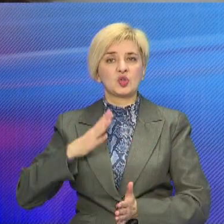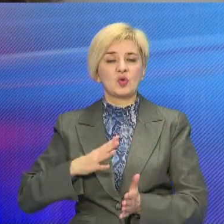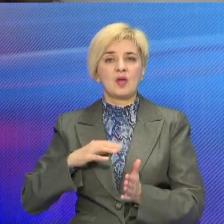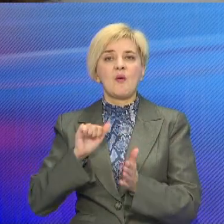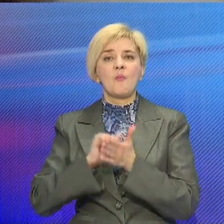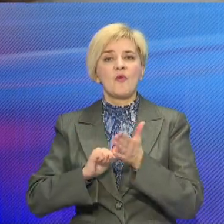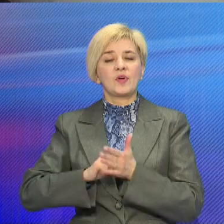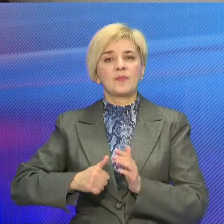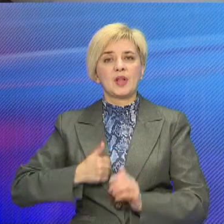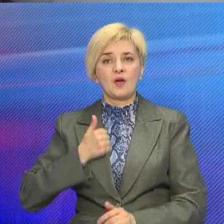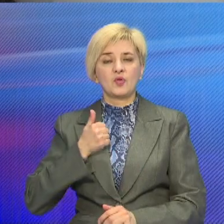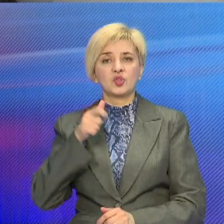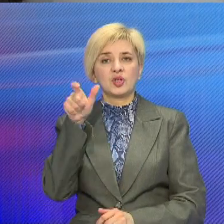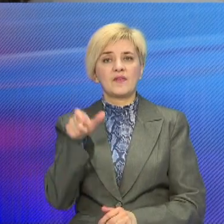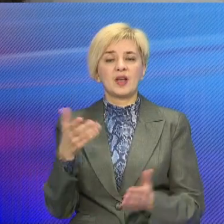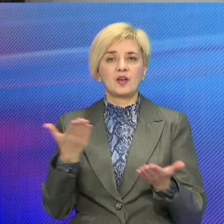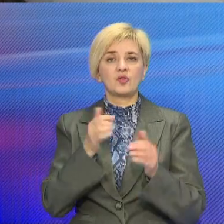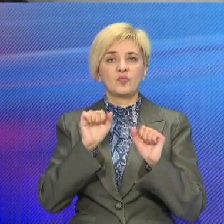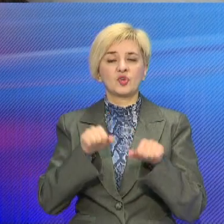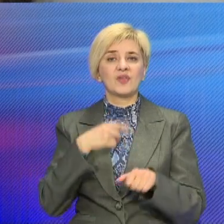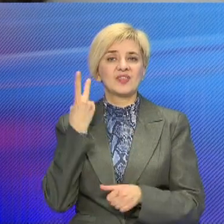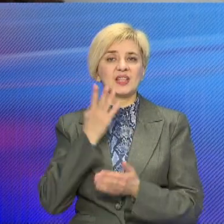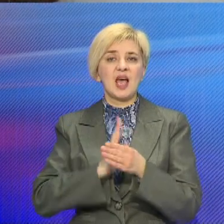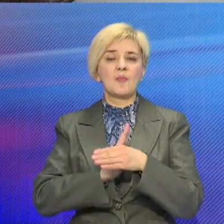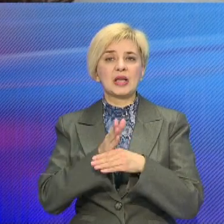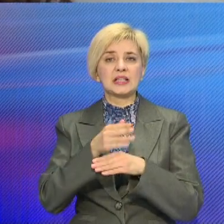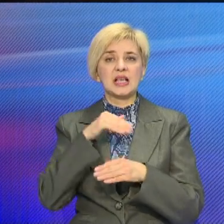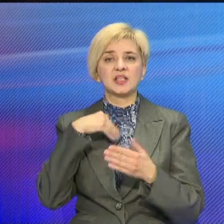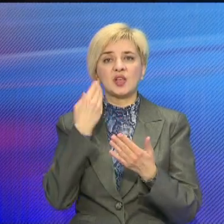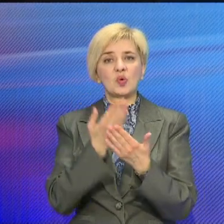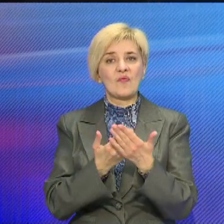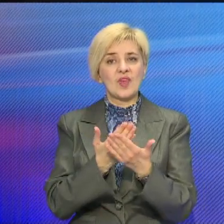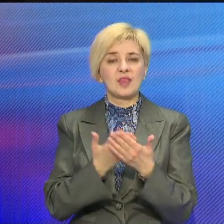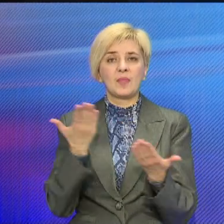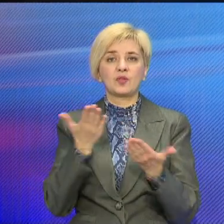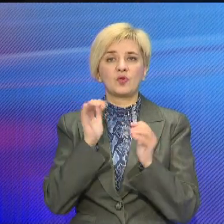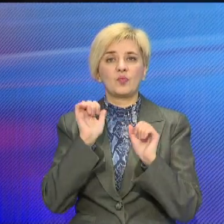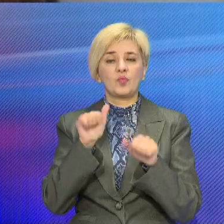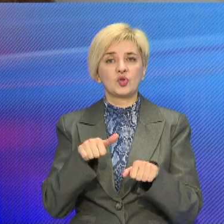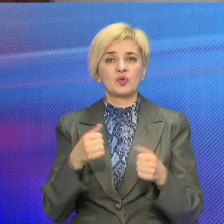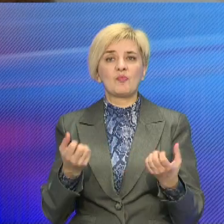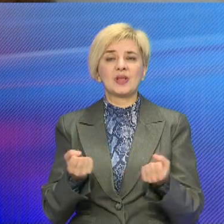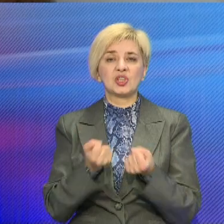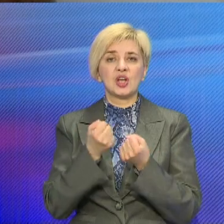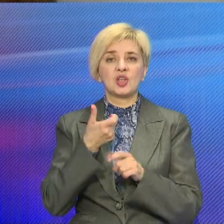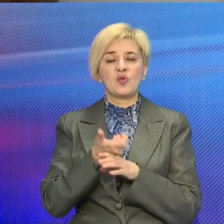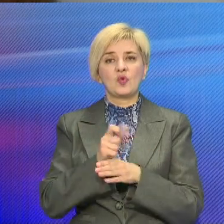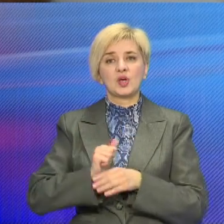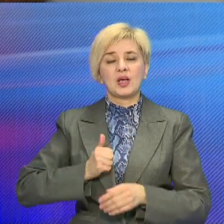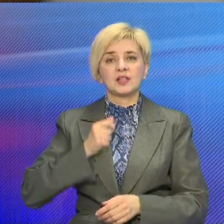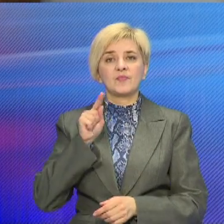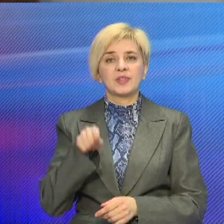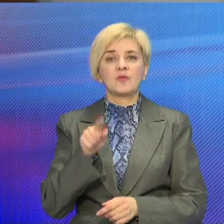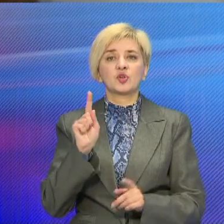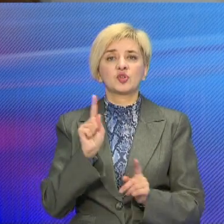гордости. Человек, к которому всегда можно обратиться за советом, который всегда может поддержать. И мы очень гордимся тем, что